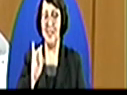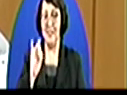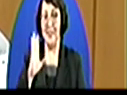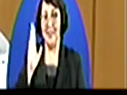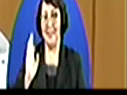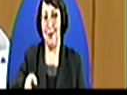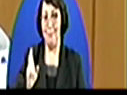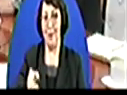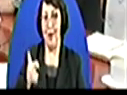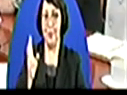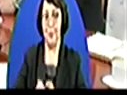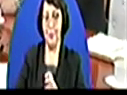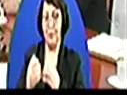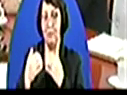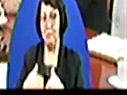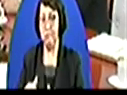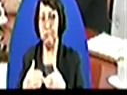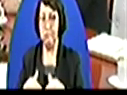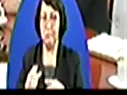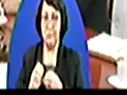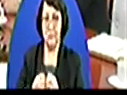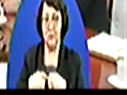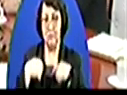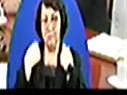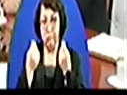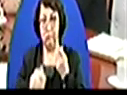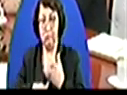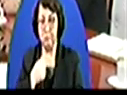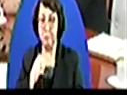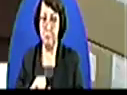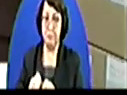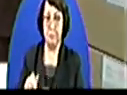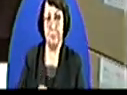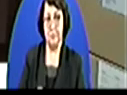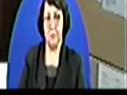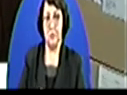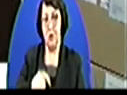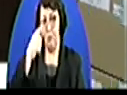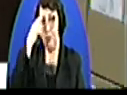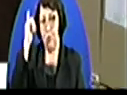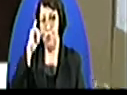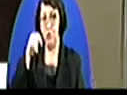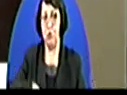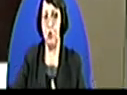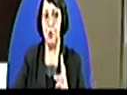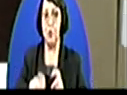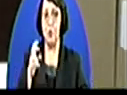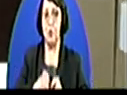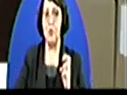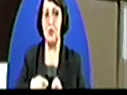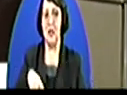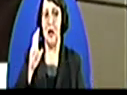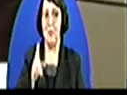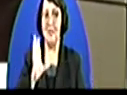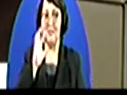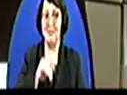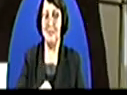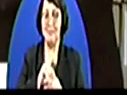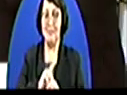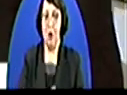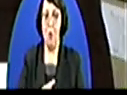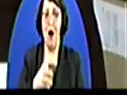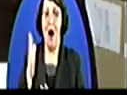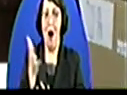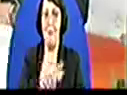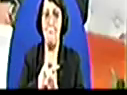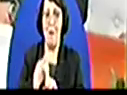орнууд ч вирусээс хамгаалах хувцас хэрэгсэл дутагдж байгаа асуудал бий. Харин манай дотоодын үйлдвэрлэгч эксклюзив компани стандартад нийцсэн хамгаалалтын хувцсыг